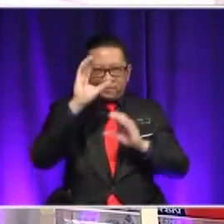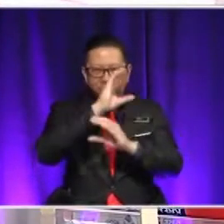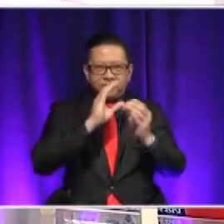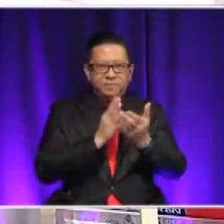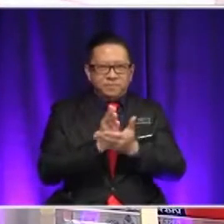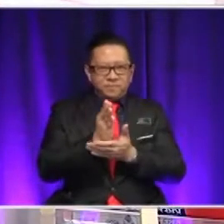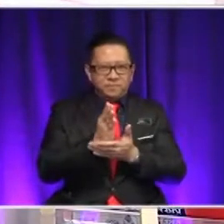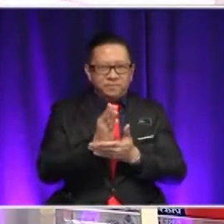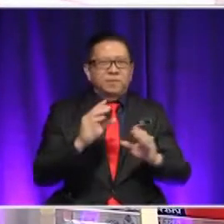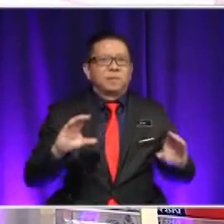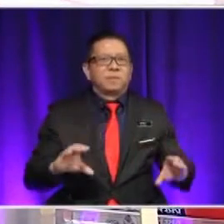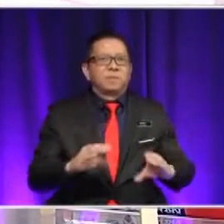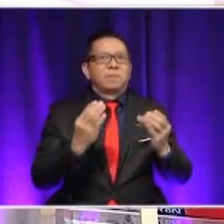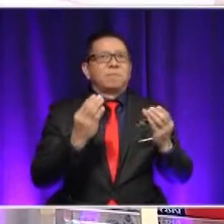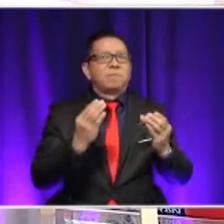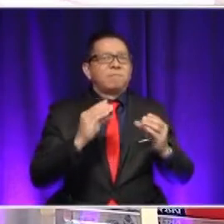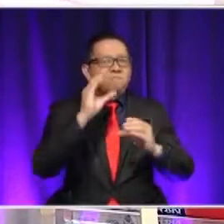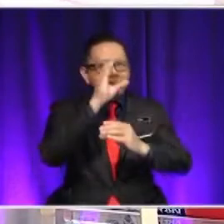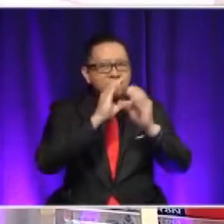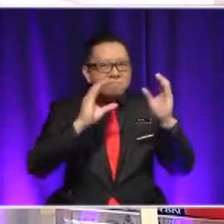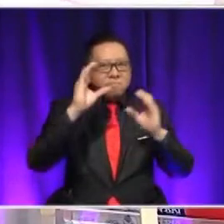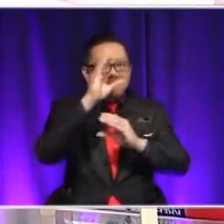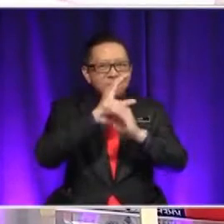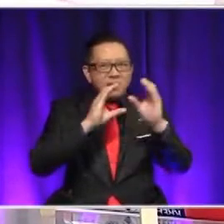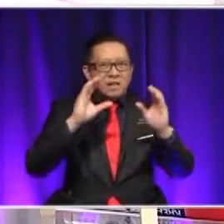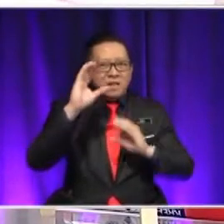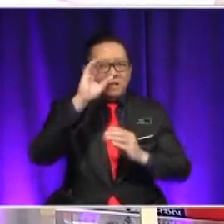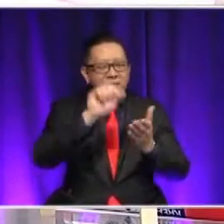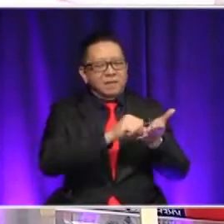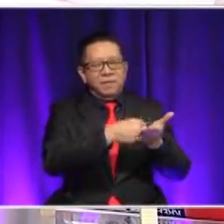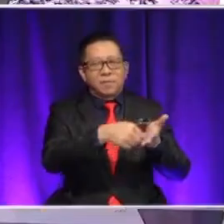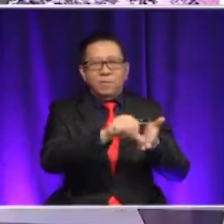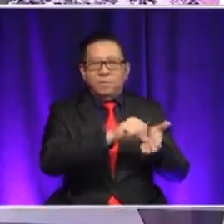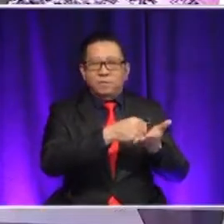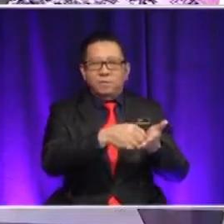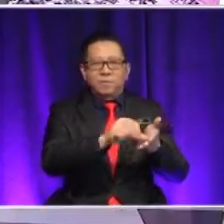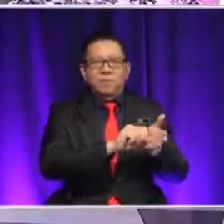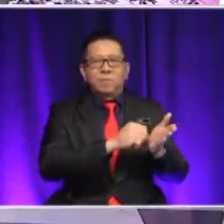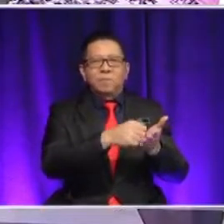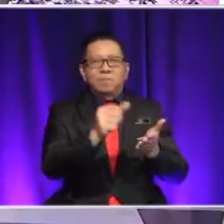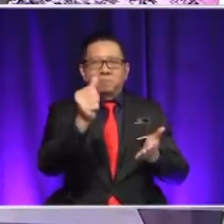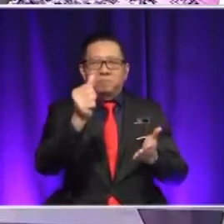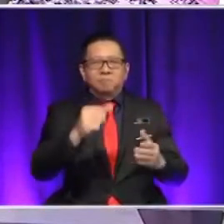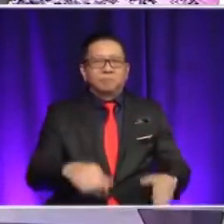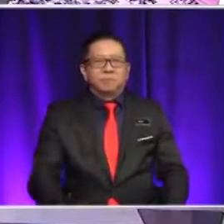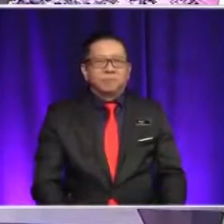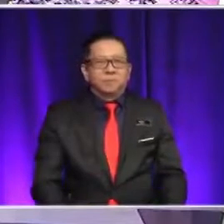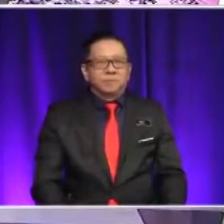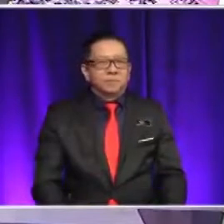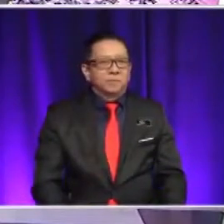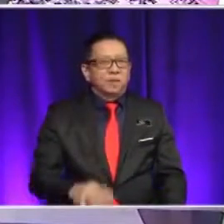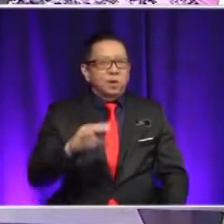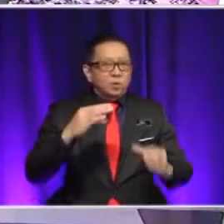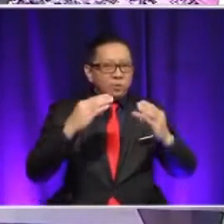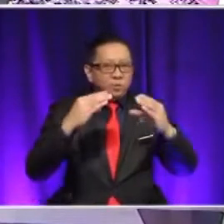ya Oke kita enak buat penerokaan bahasa pun berusaha pun berusaha oke oke ya WiFi nah ambil berusia